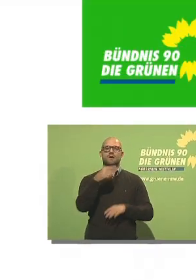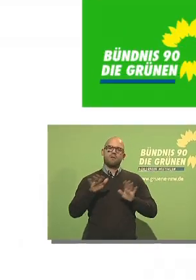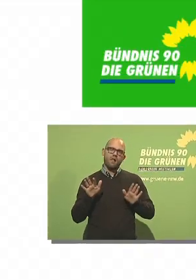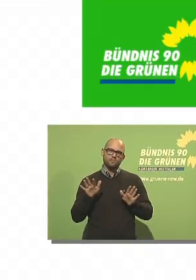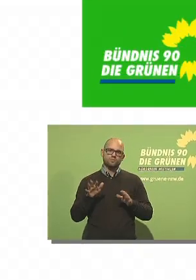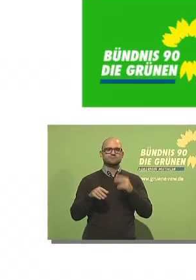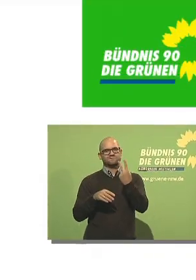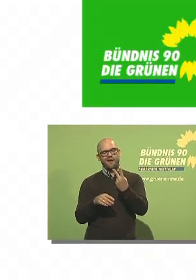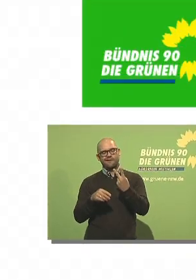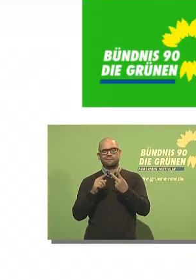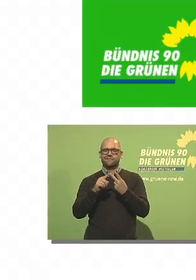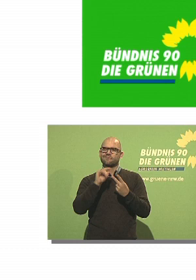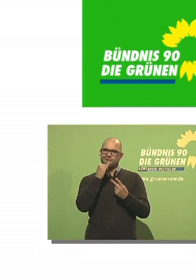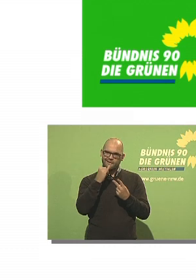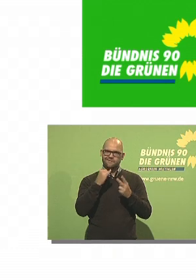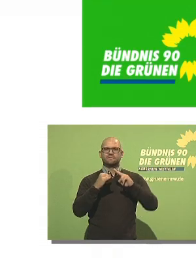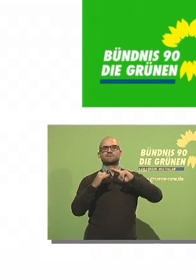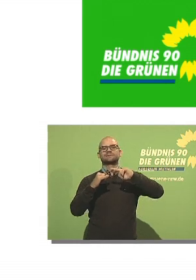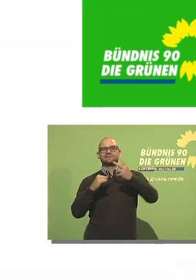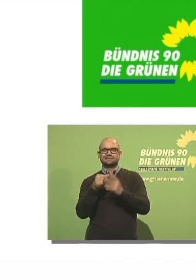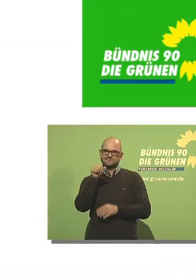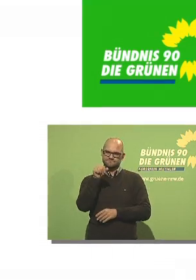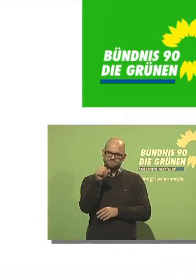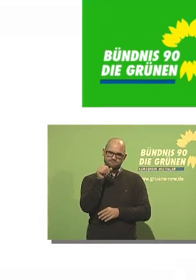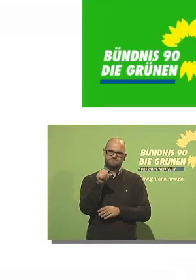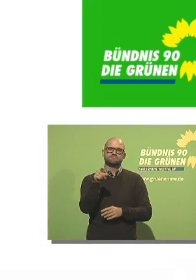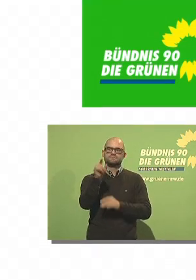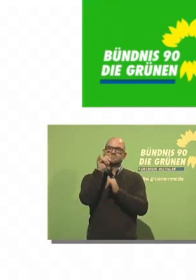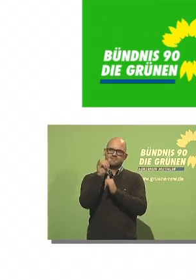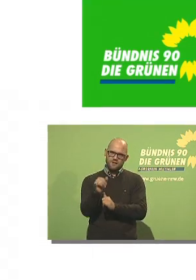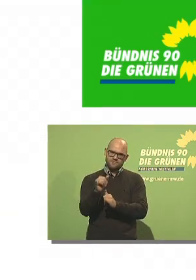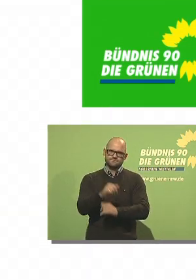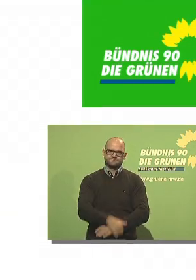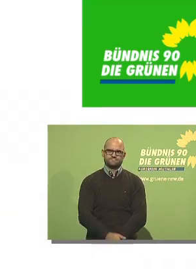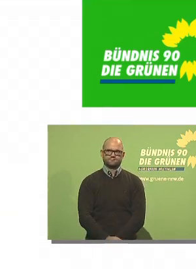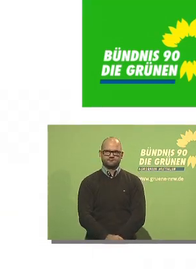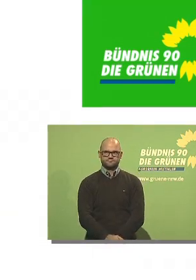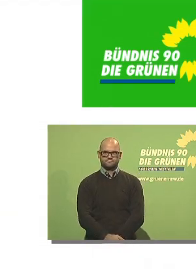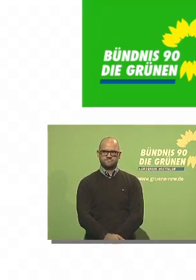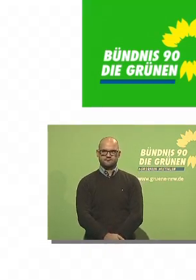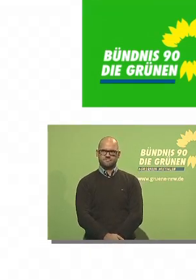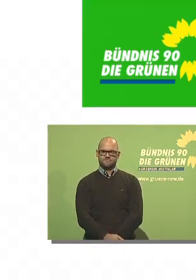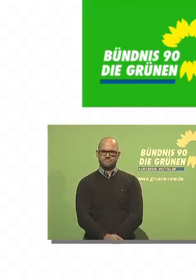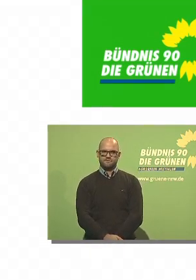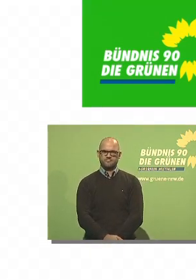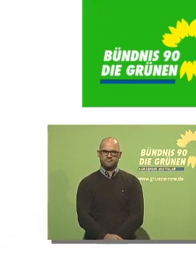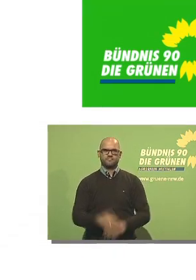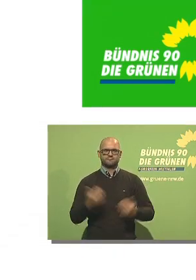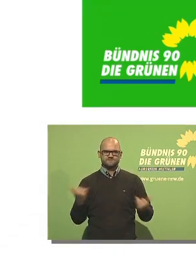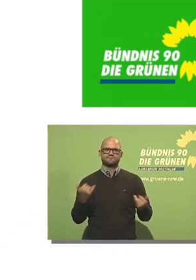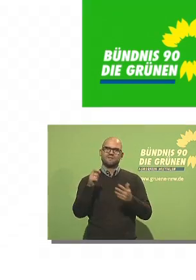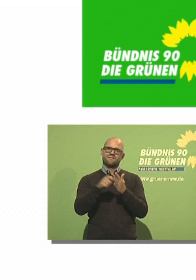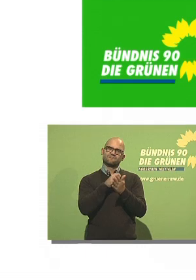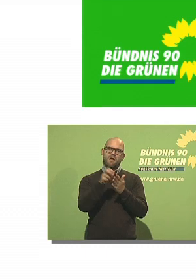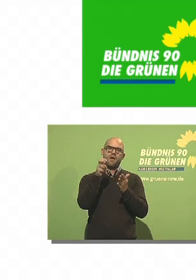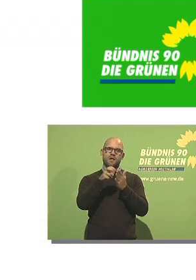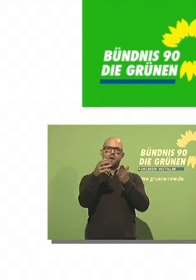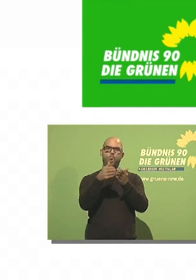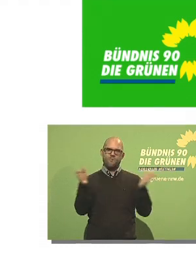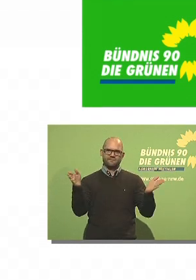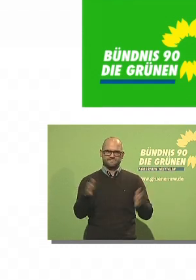2 das Nein und mit der 3 wählt ihr Friedhof. Und ich eröffne hiermit den Wahlgang.